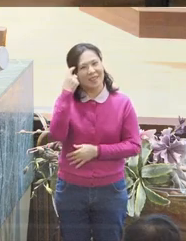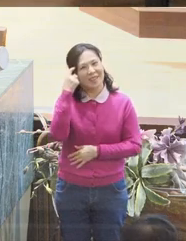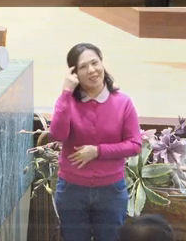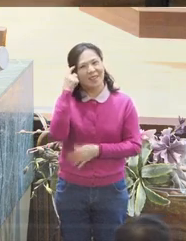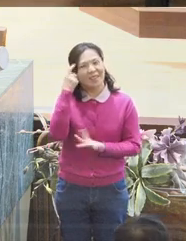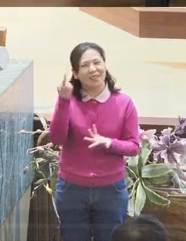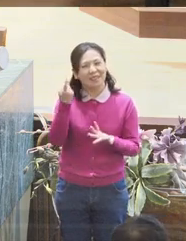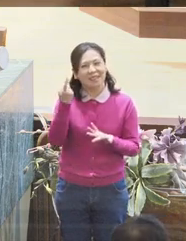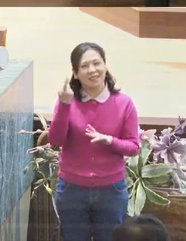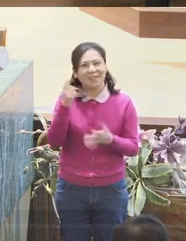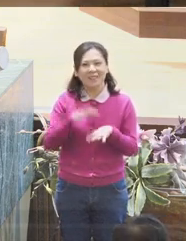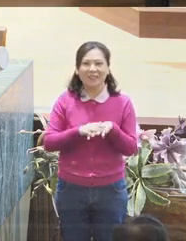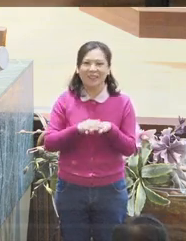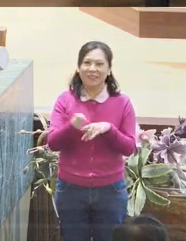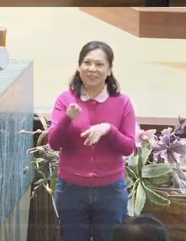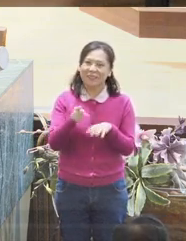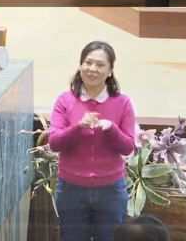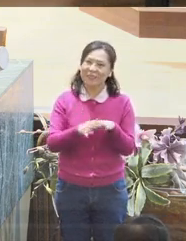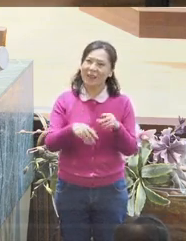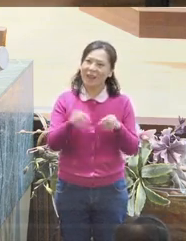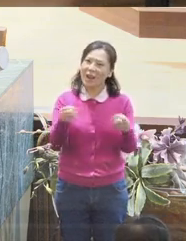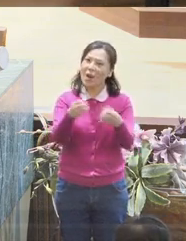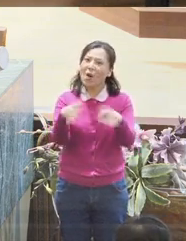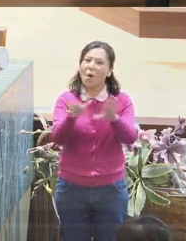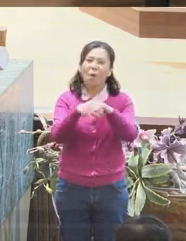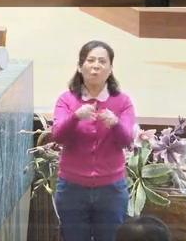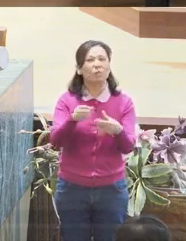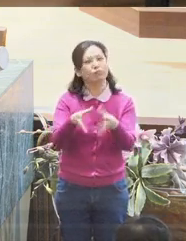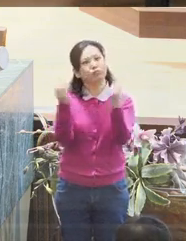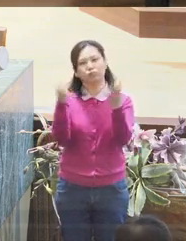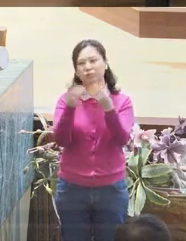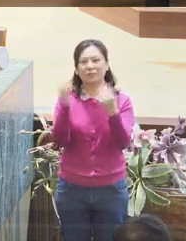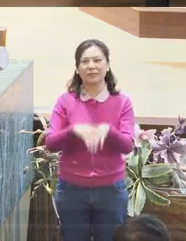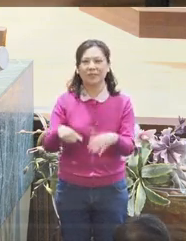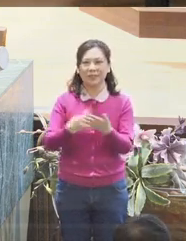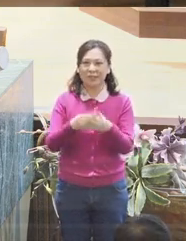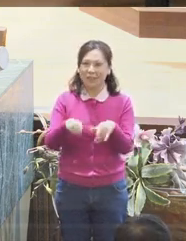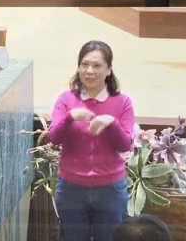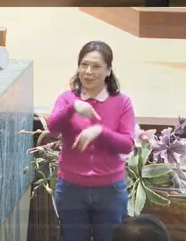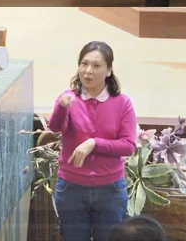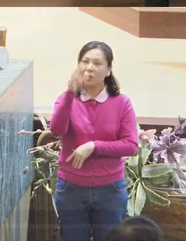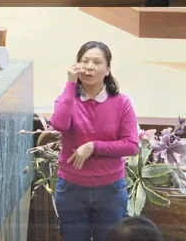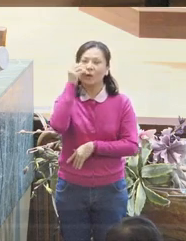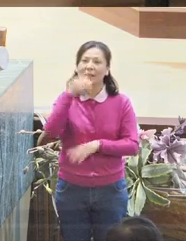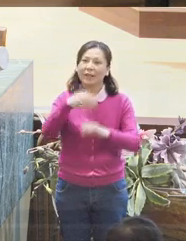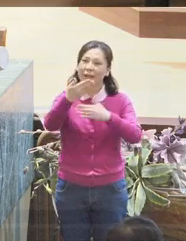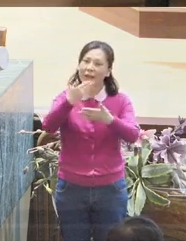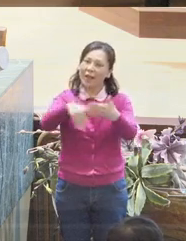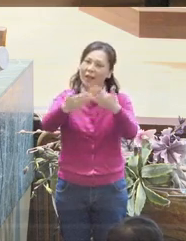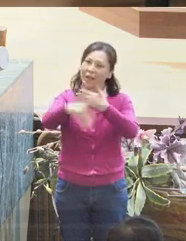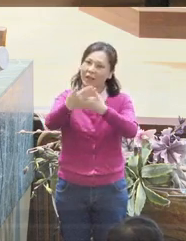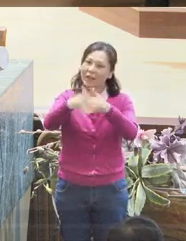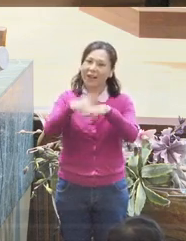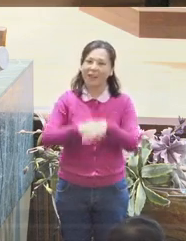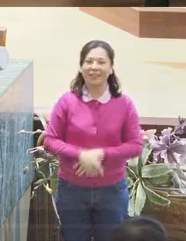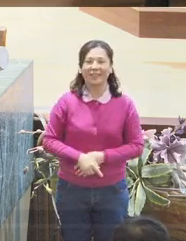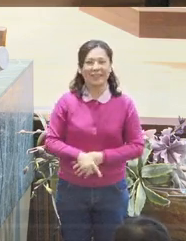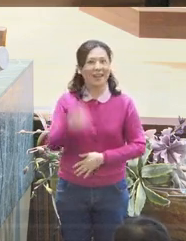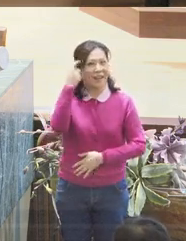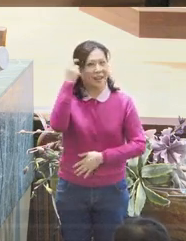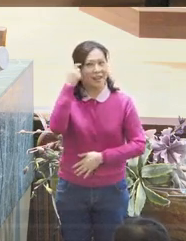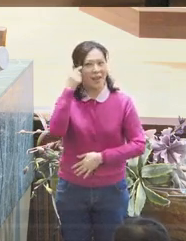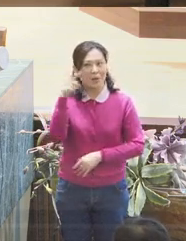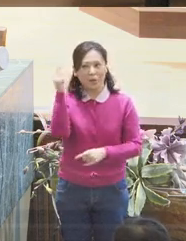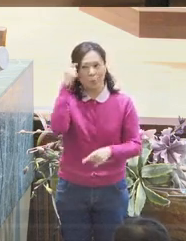的这个大部头的论文呐、啊，只要去看一个很简单的一部电影，叫做《脑筋急转弯》哦，